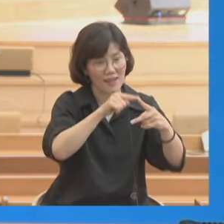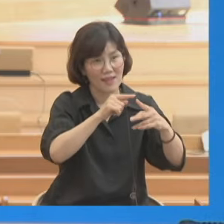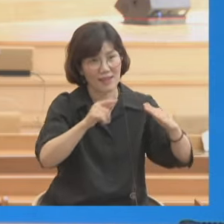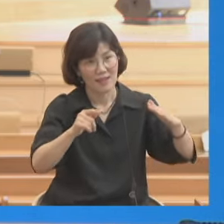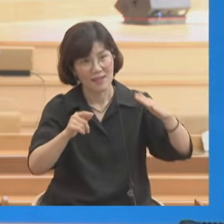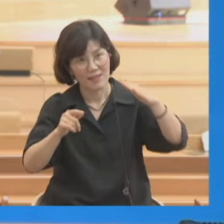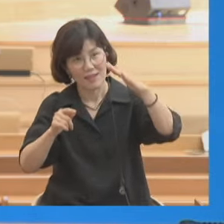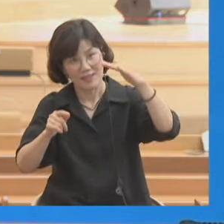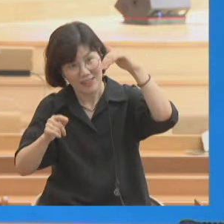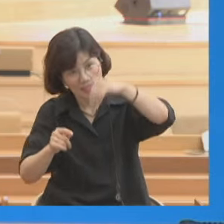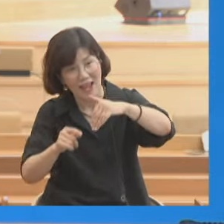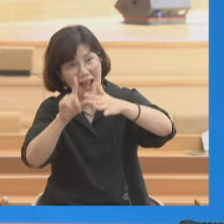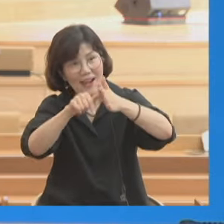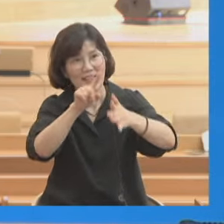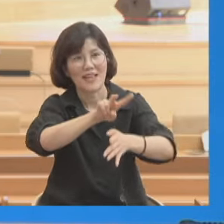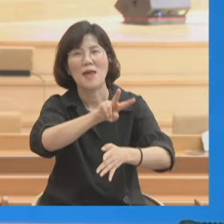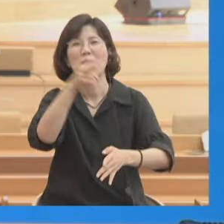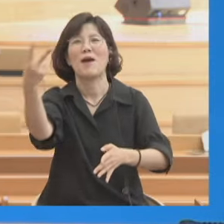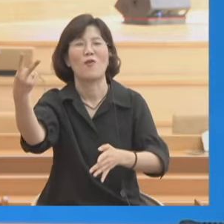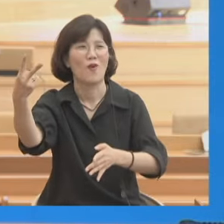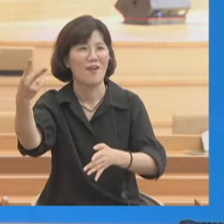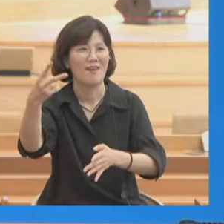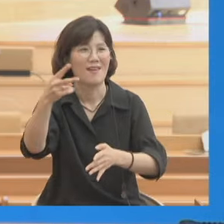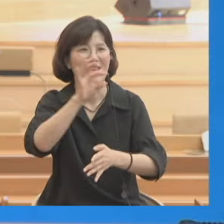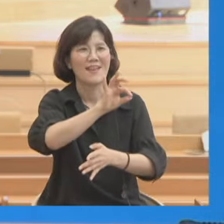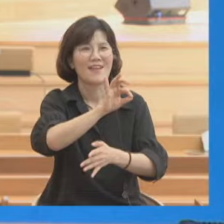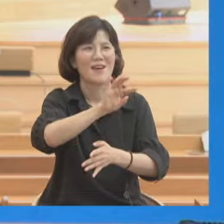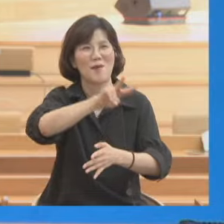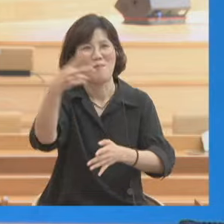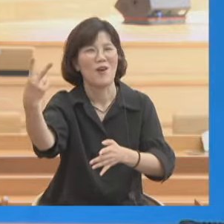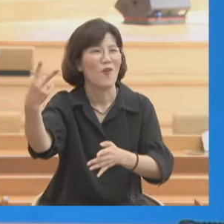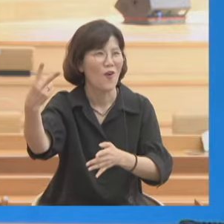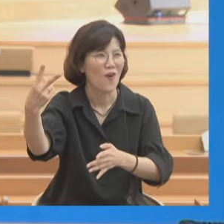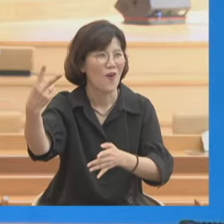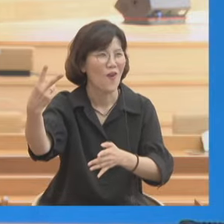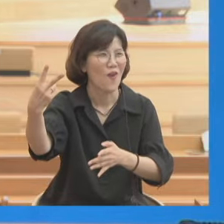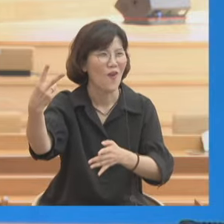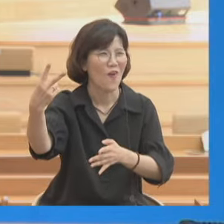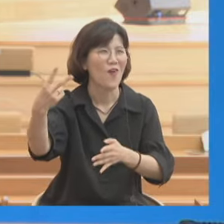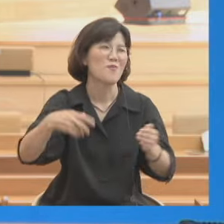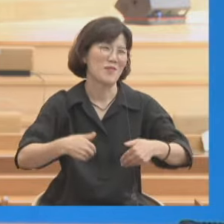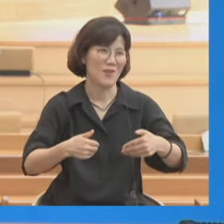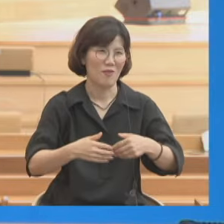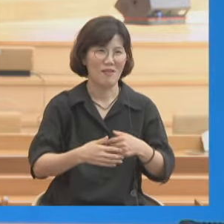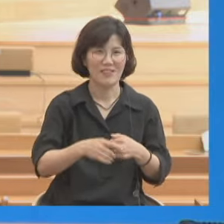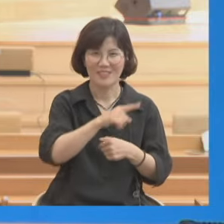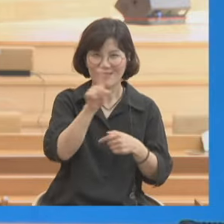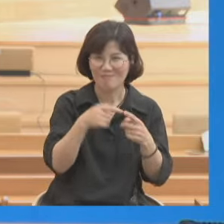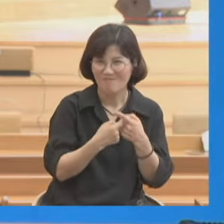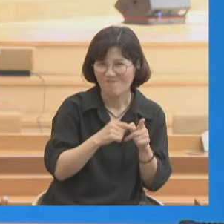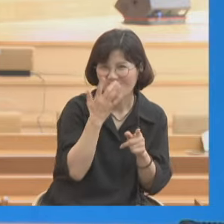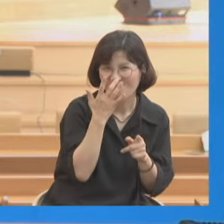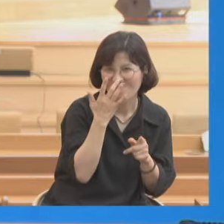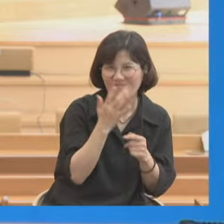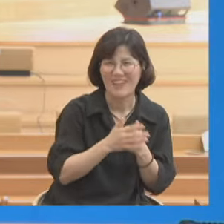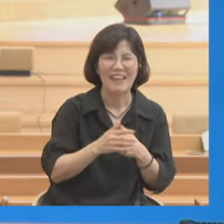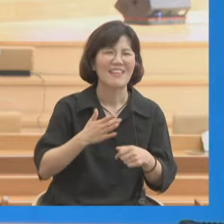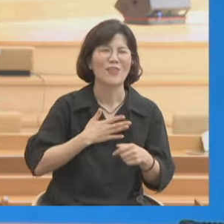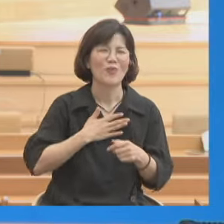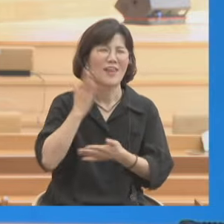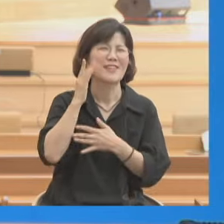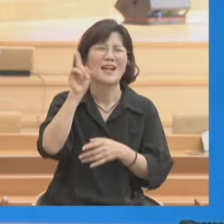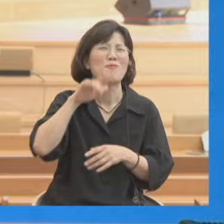말인지 잘 모르겠죠? 얘기하는 나도 잘 모르겠어 뭔 말인지. 근데 이걸 제일 잘한 사람이 있어요.